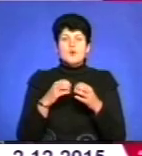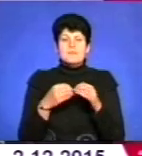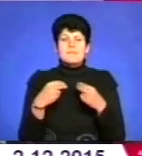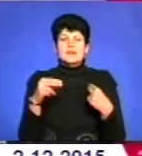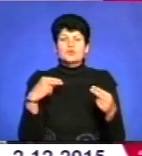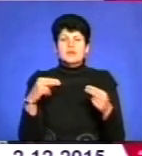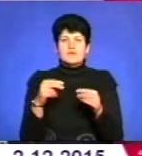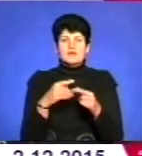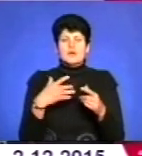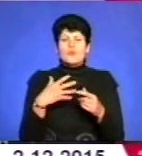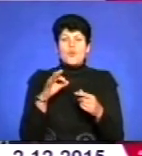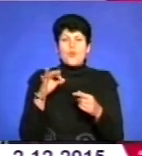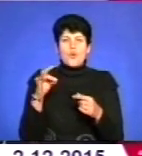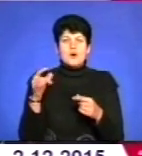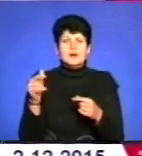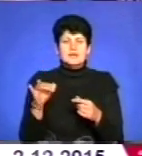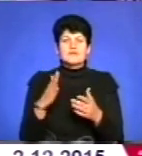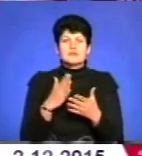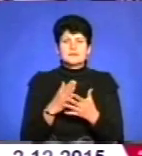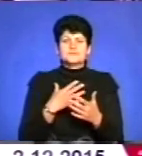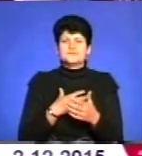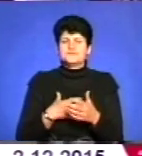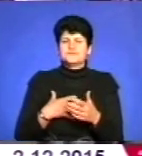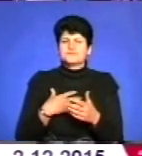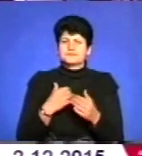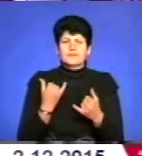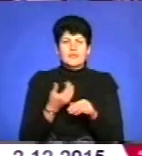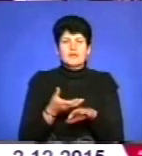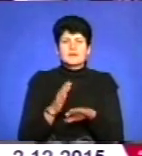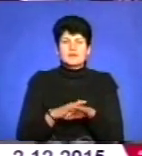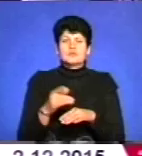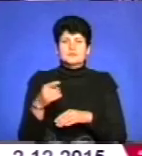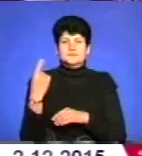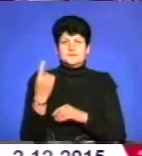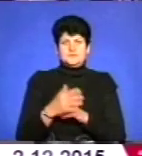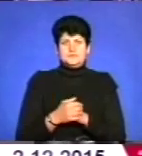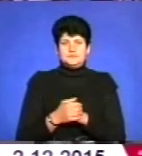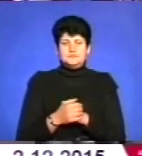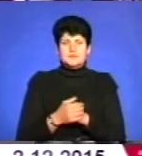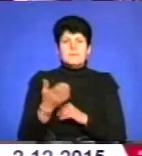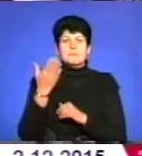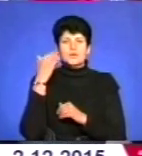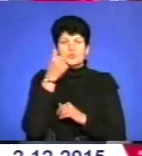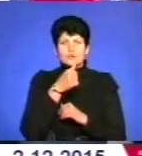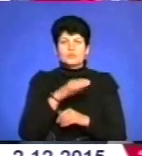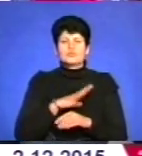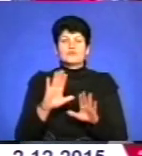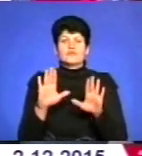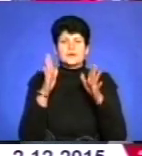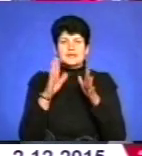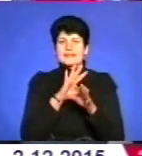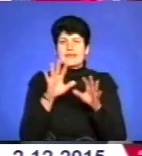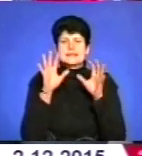органами набирає все більшої гостроти, в тому числі і на Тернопільщині, розповідають волонтери. Минулоріч випадок із